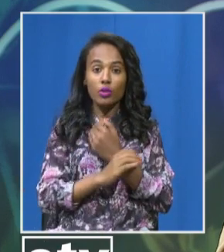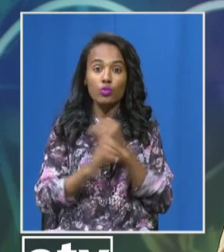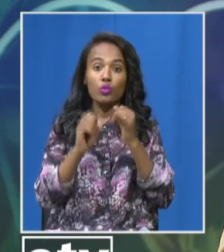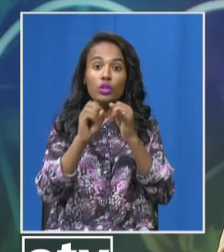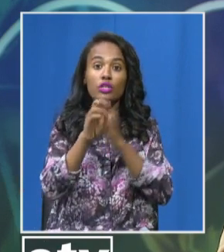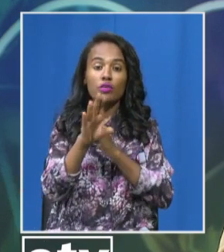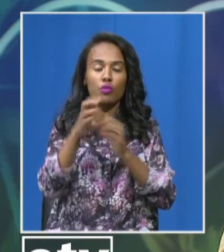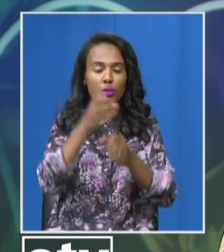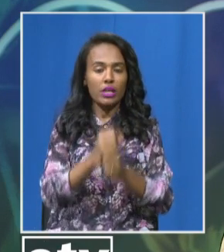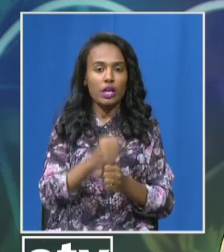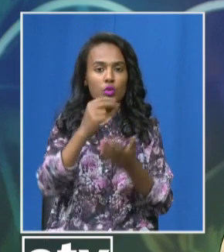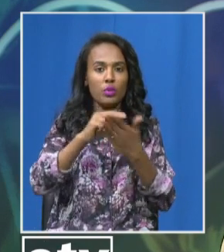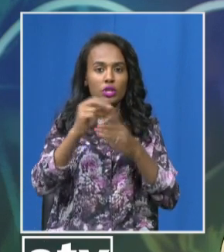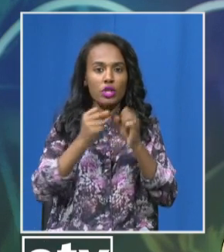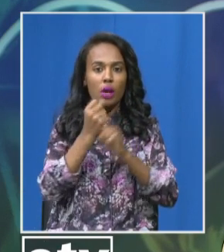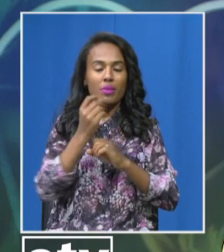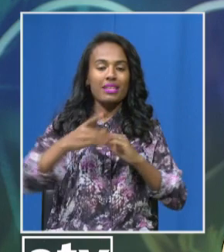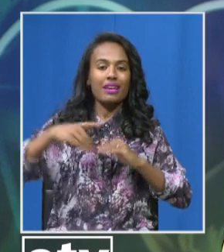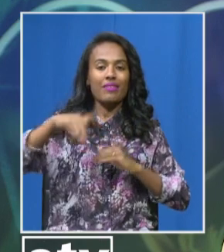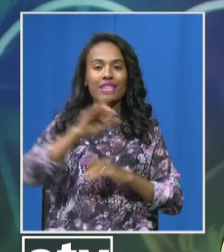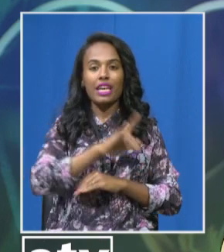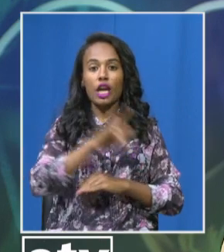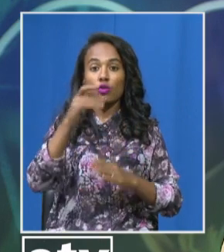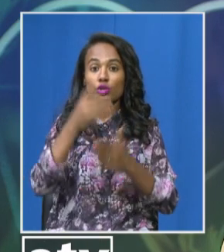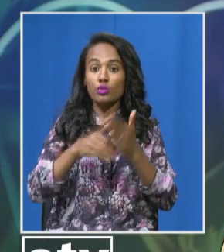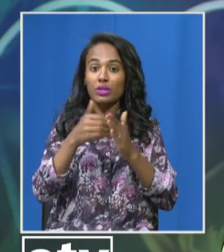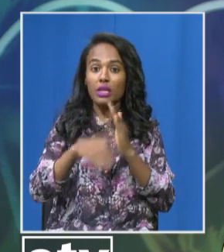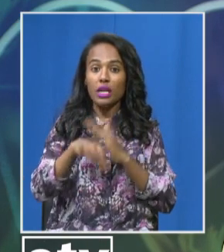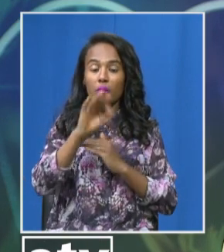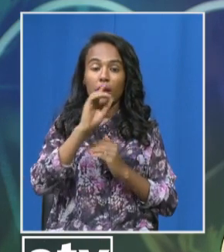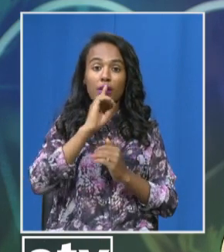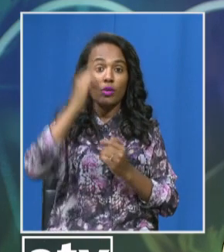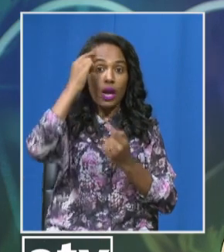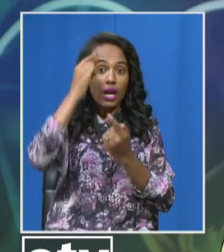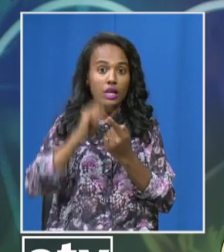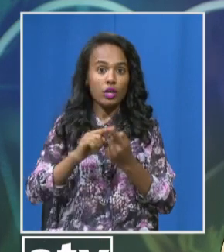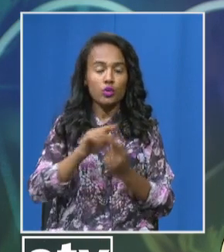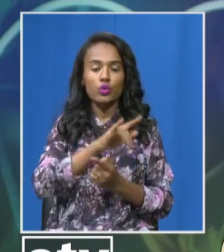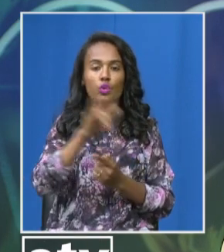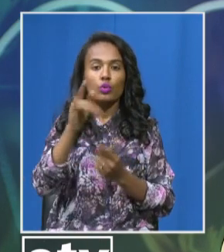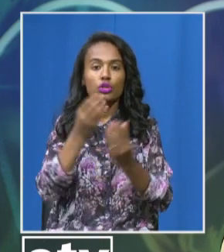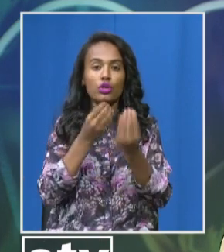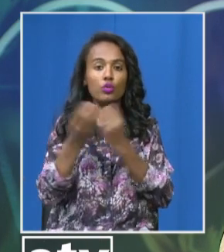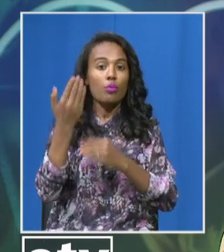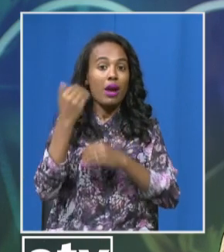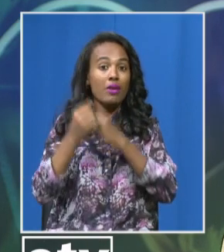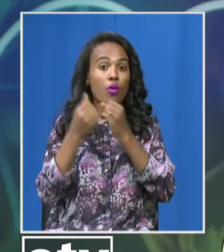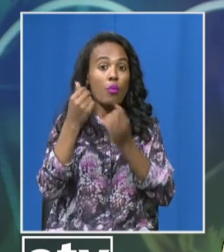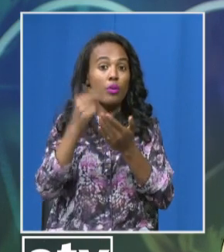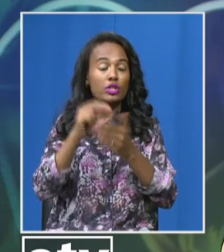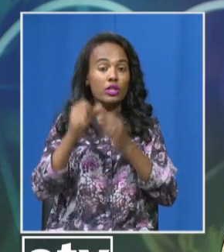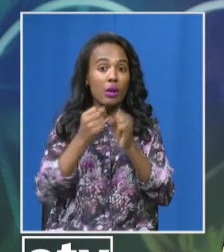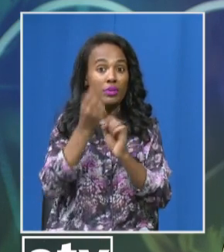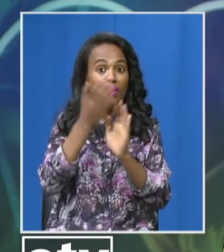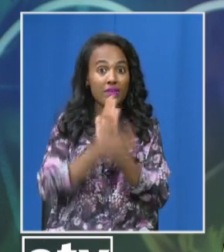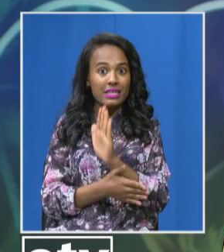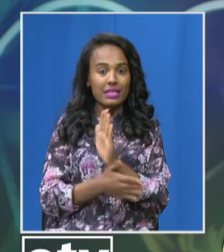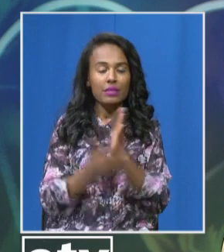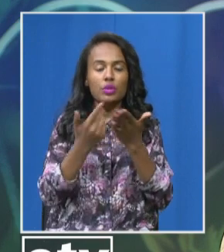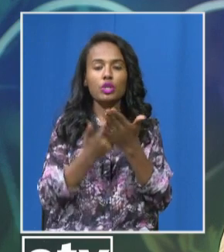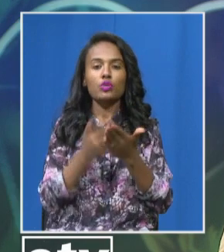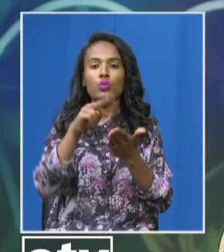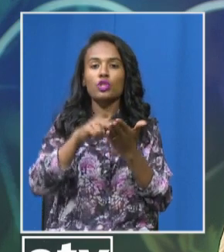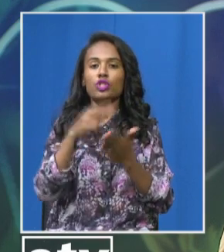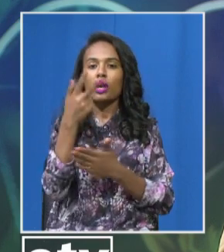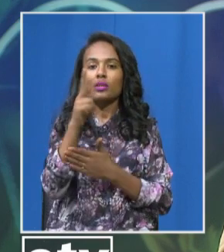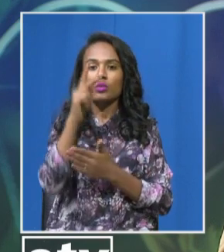ከዘርፉ በተያዘው በጀት ዓመት ከፍተኛ የውጭ ምንዛሬ ለማግኘት ነው ያቀደችው። የውጭ ንግዱን የባለፈው በጀት ዓመት አፈጻጸም እንደዚሁም ደግሞ